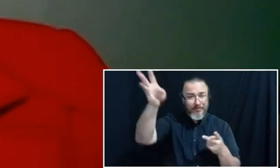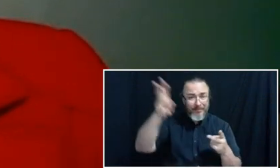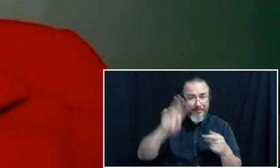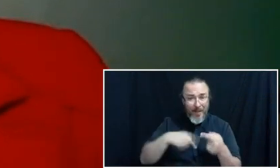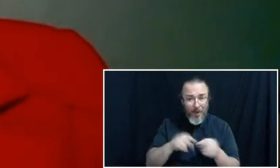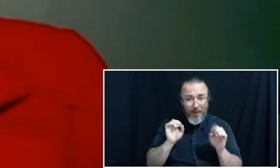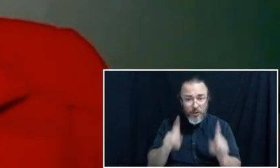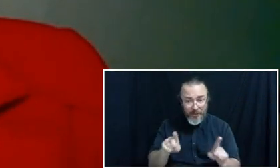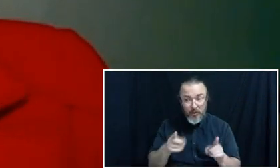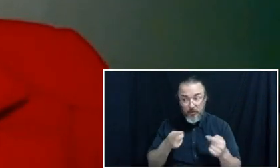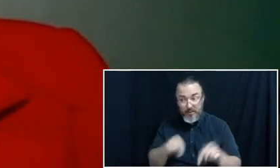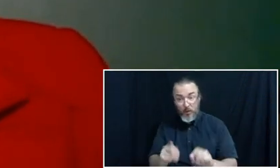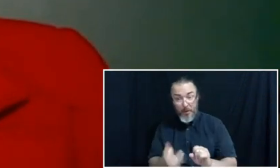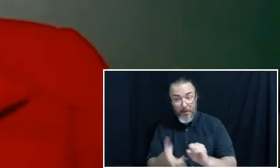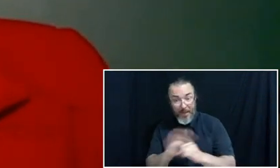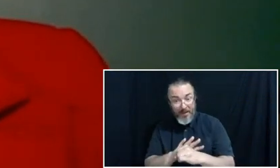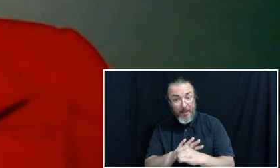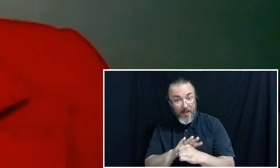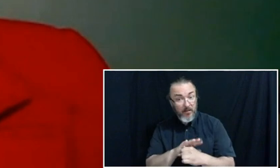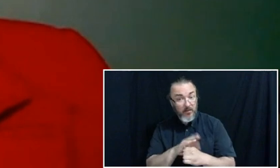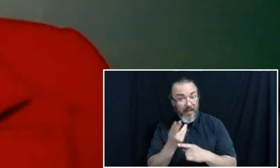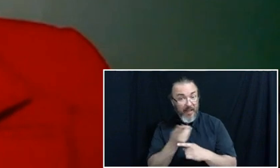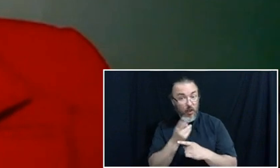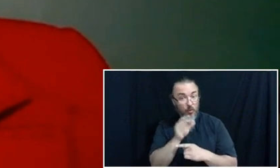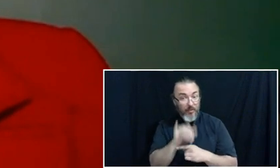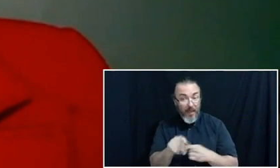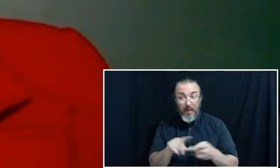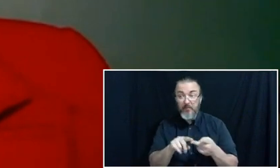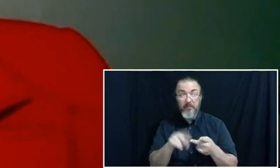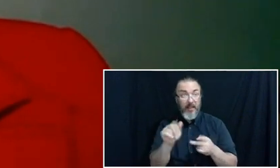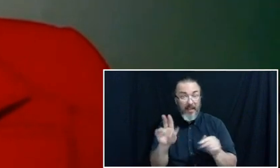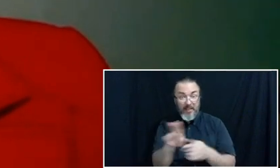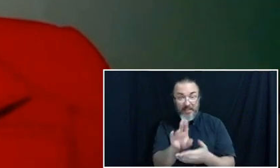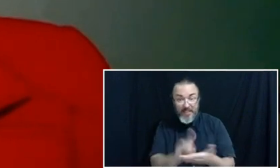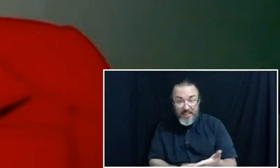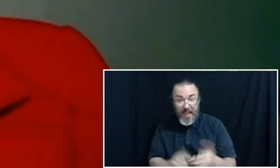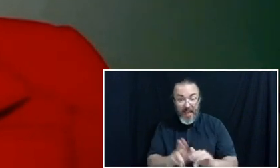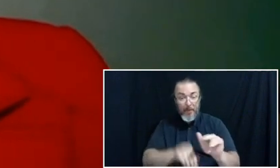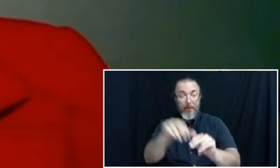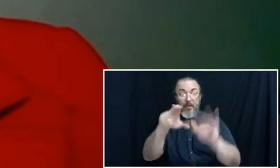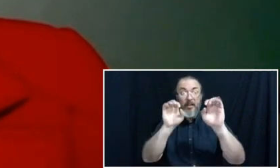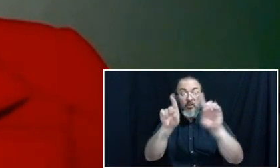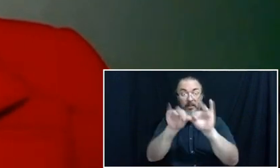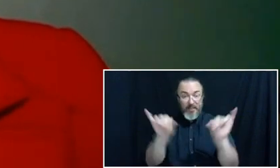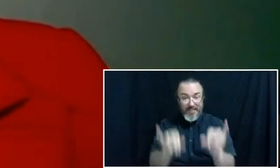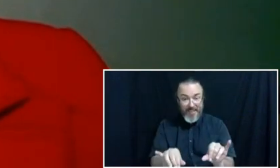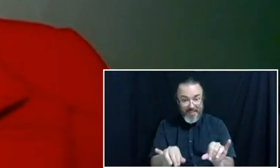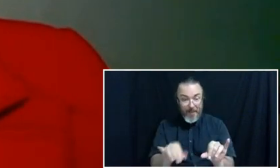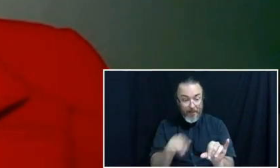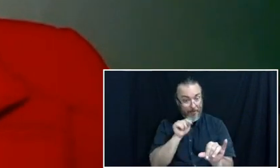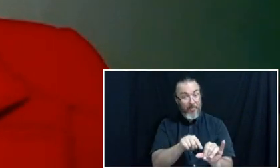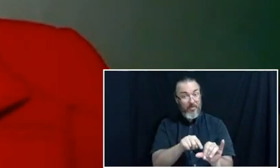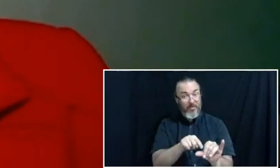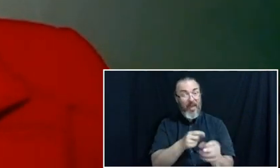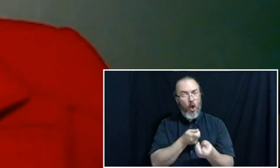messages du rapport ne pourraient pas survenir à un moment plus opportun.